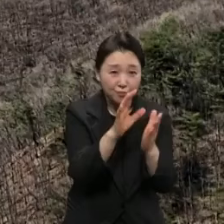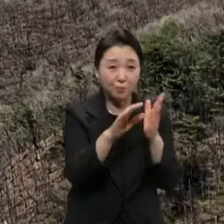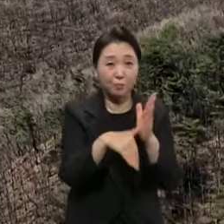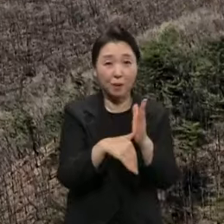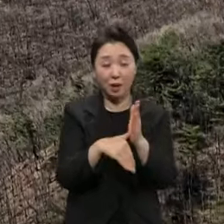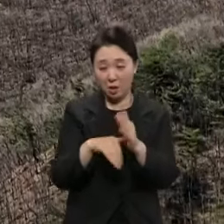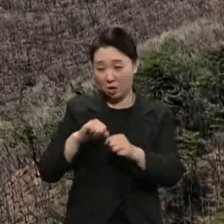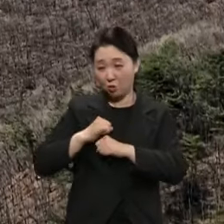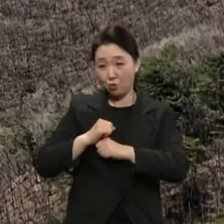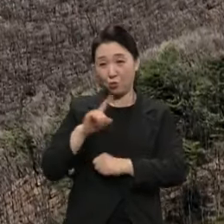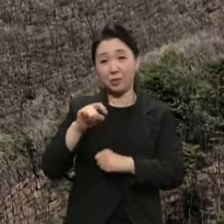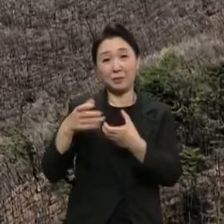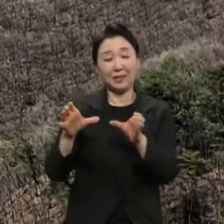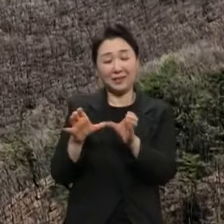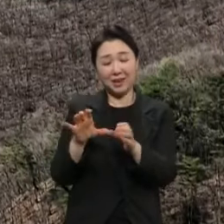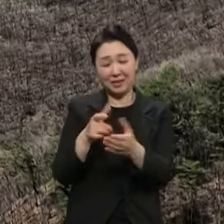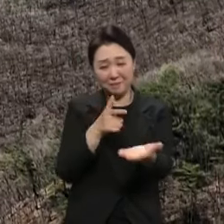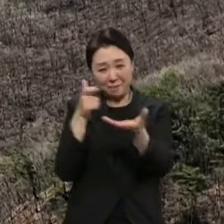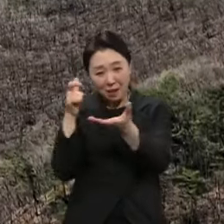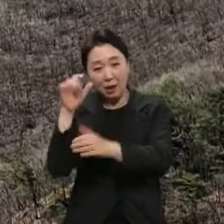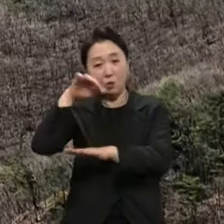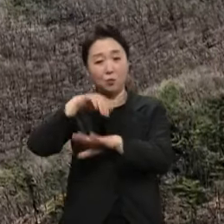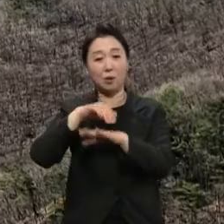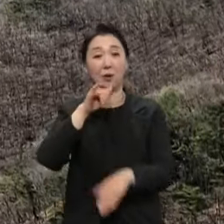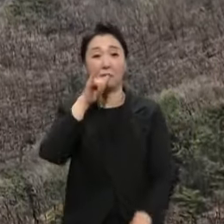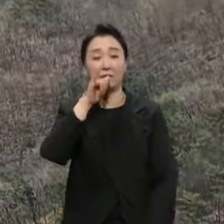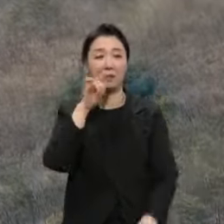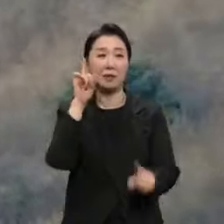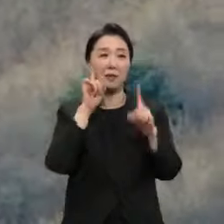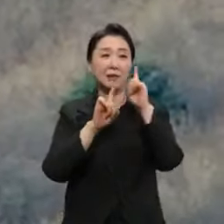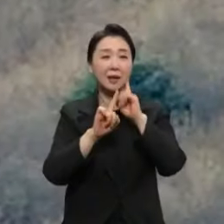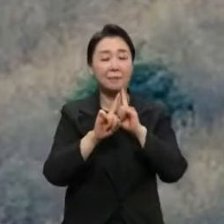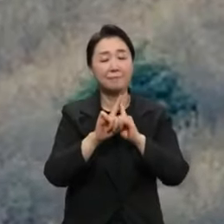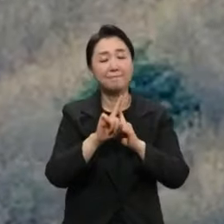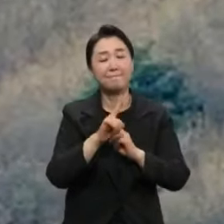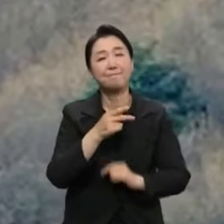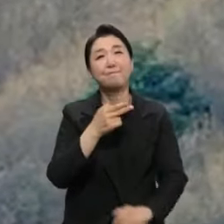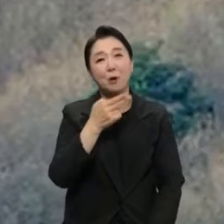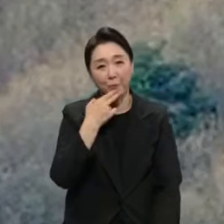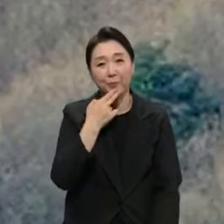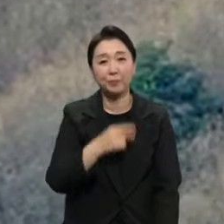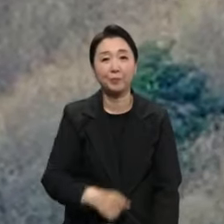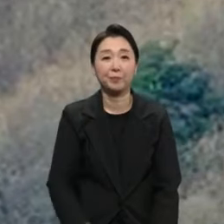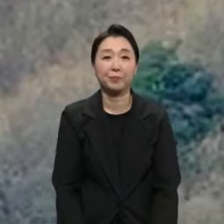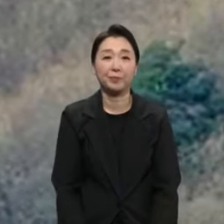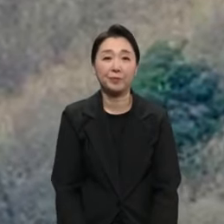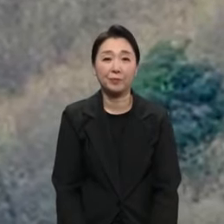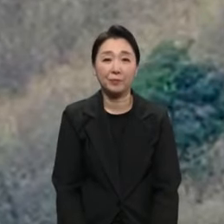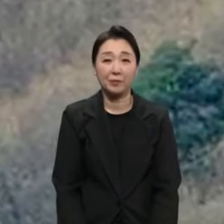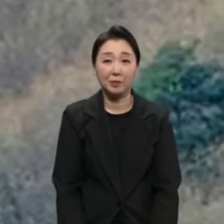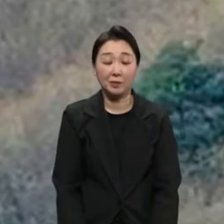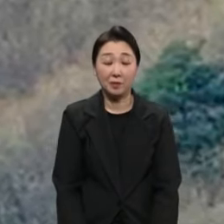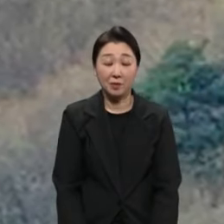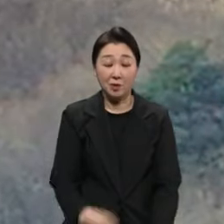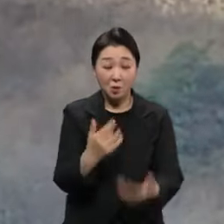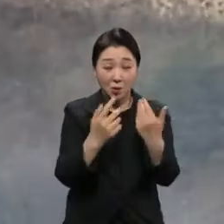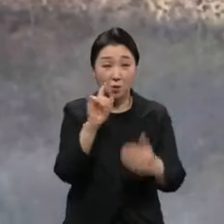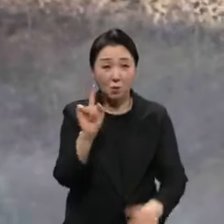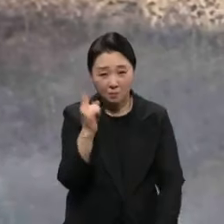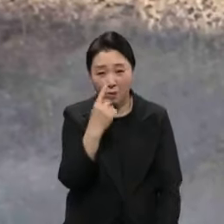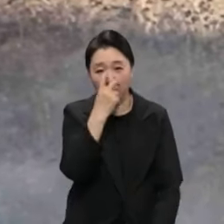육군 11사단의 사격훈련이 이뤄졌는데 다친 사람은 없었습니다. 산림당국은 화재 원인을 조사하고